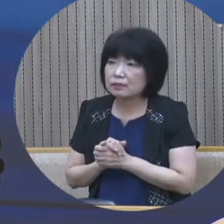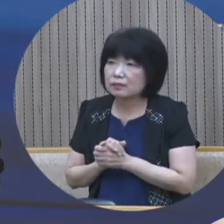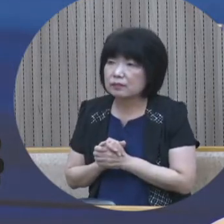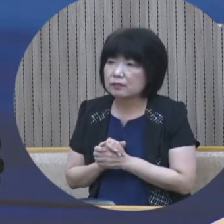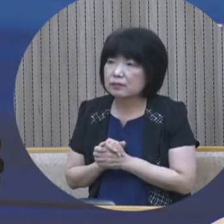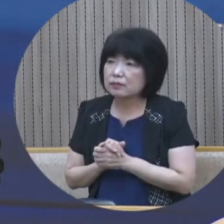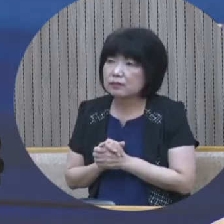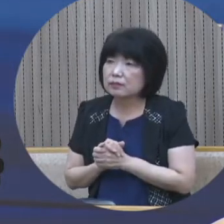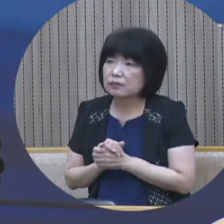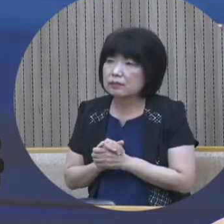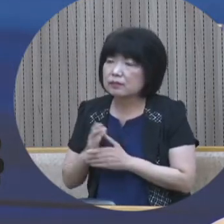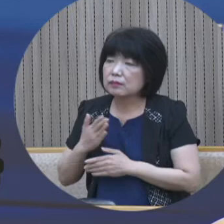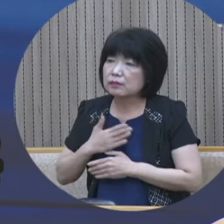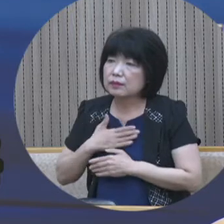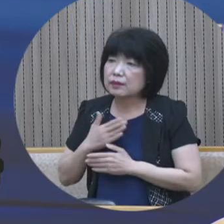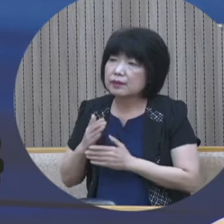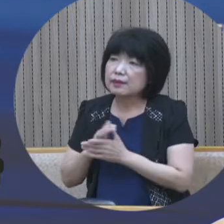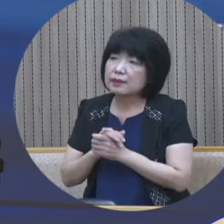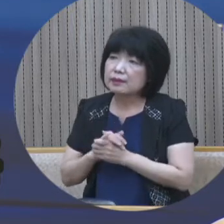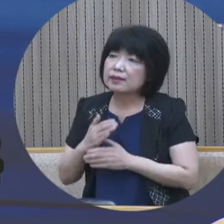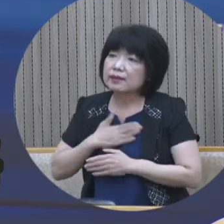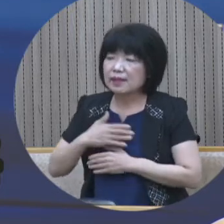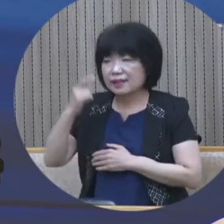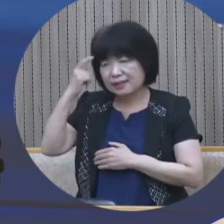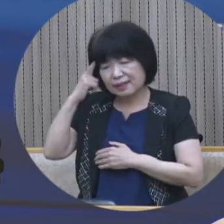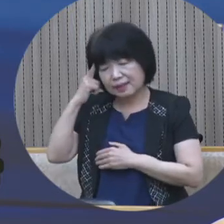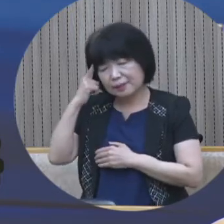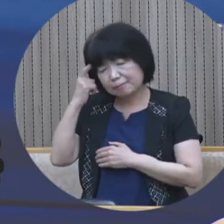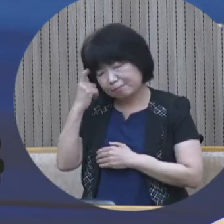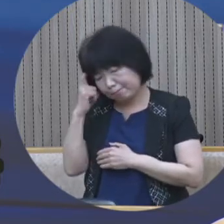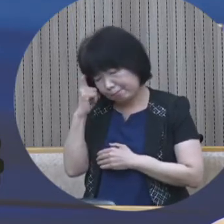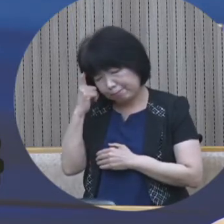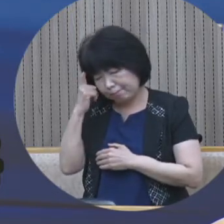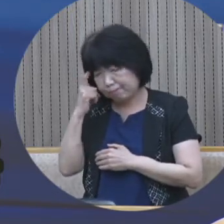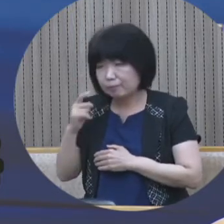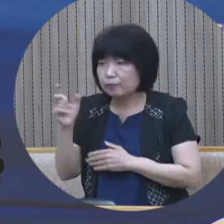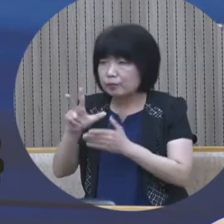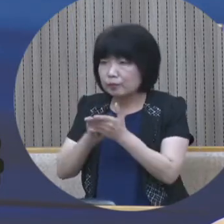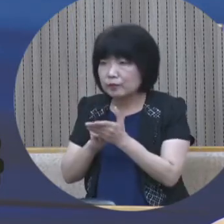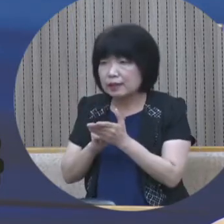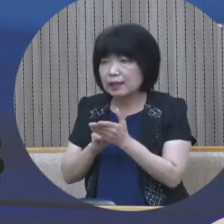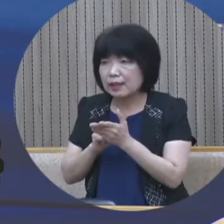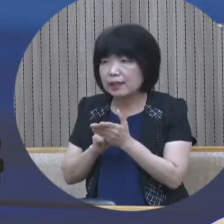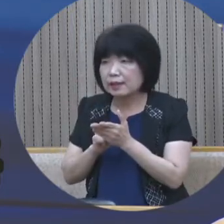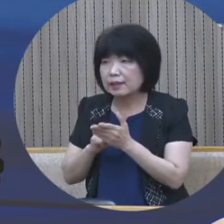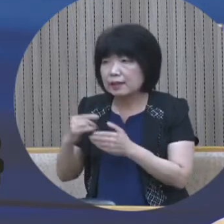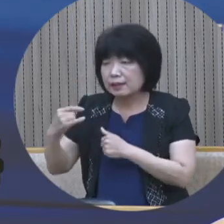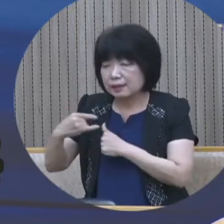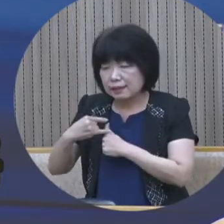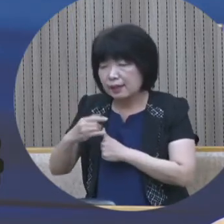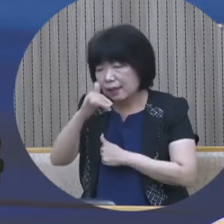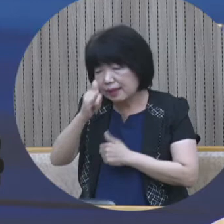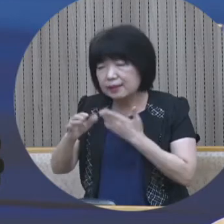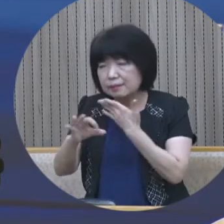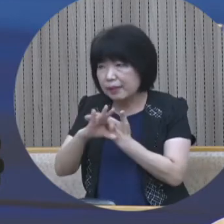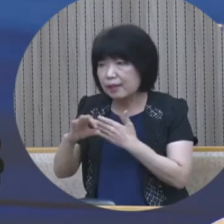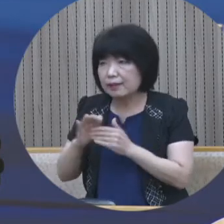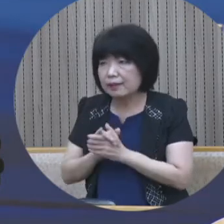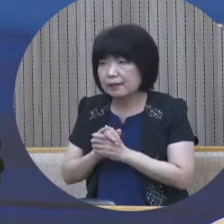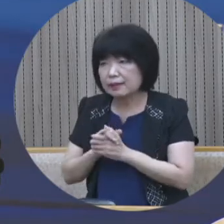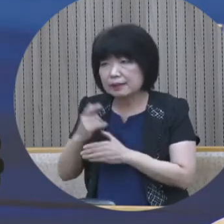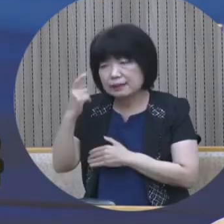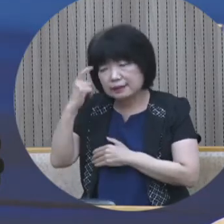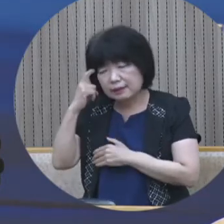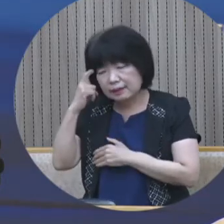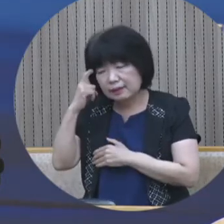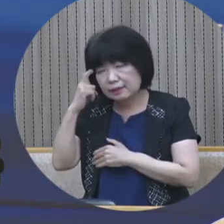이제 제 스타일도 그래요. 저는 생각을 많이 하니까 어떤 문제 하나가 저에게 다가오면 그